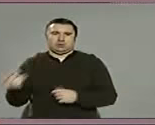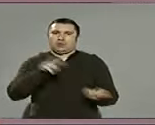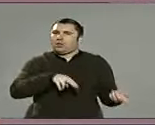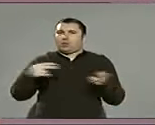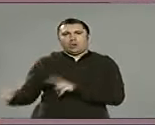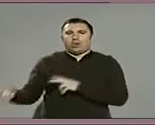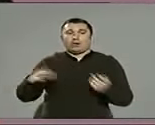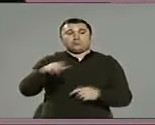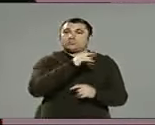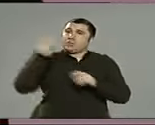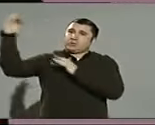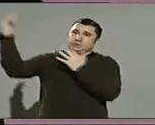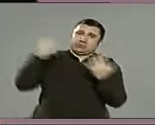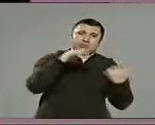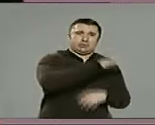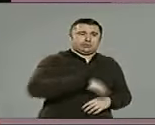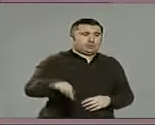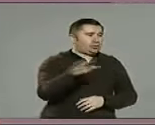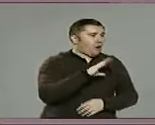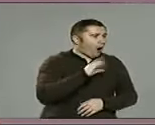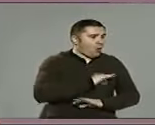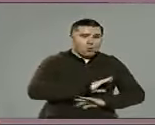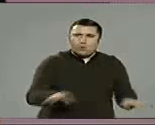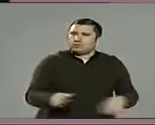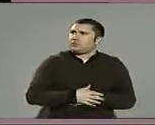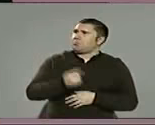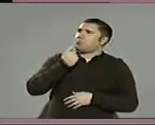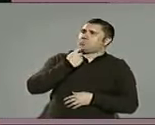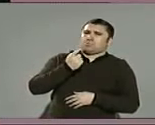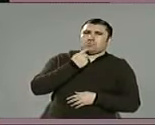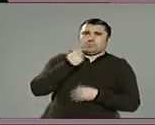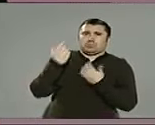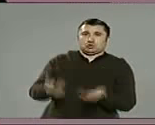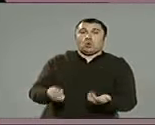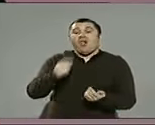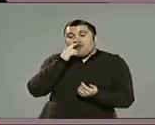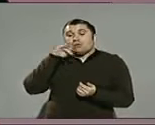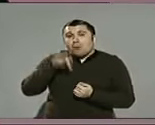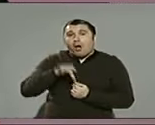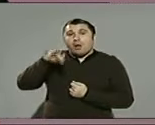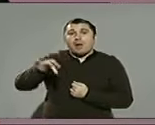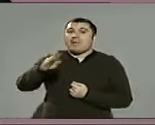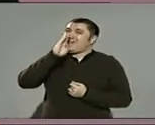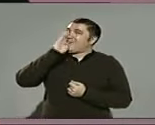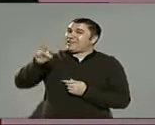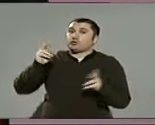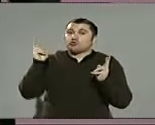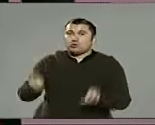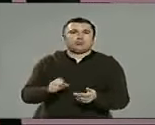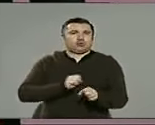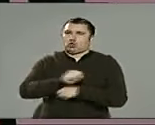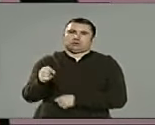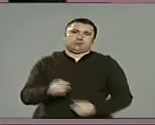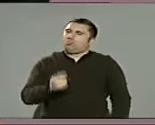mehr Verdruss und Ratlosigkeit, selbst dann, wenn es ab und zu mal eine Wende in die richtige Richtung ist. Angela Merkel ist wirklich eine